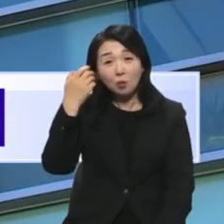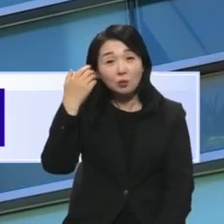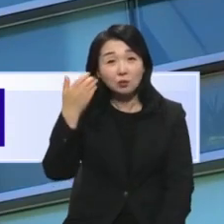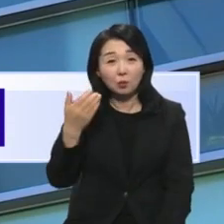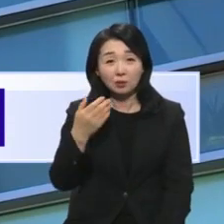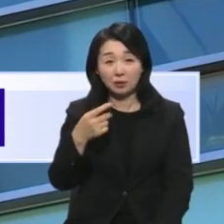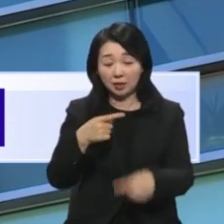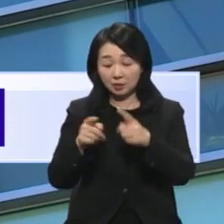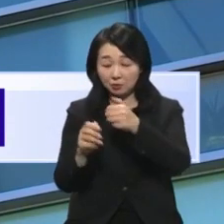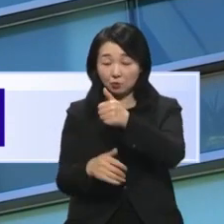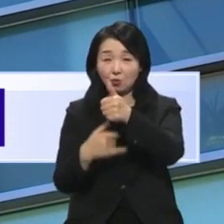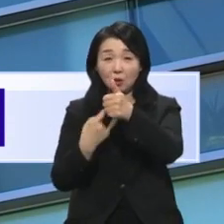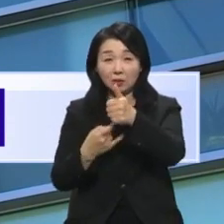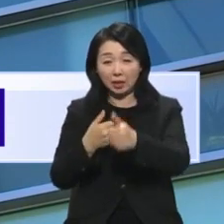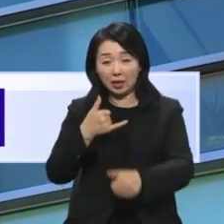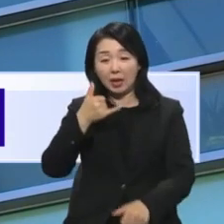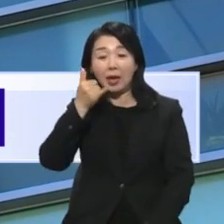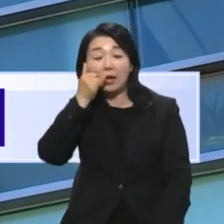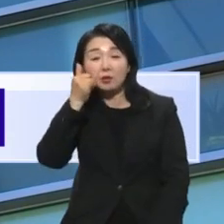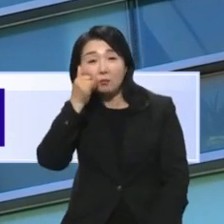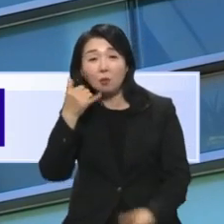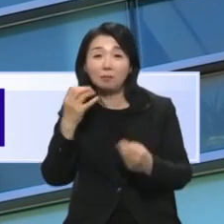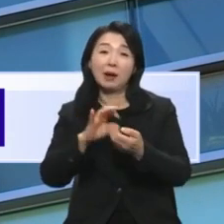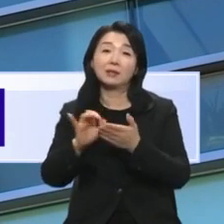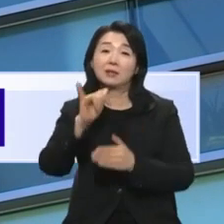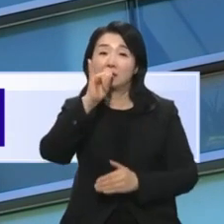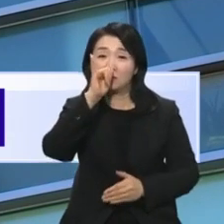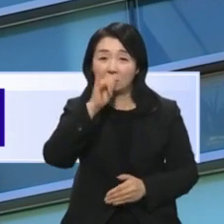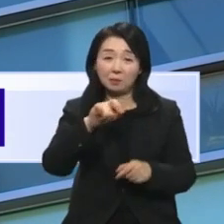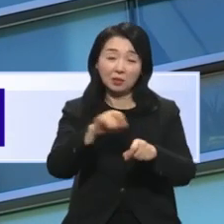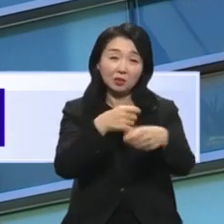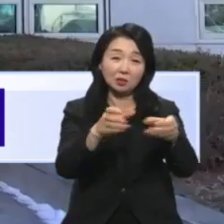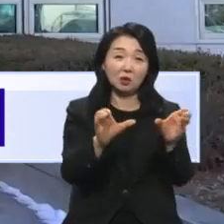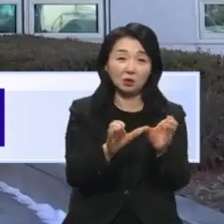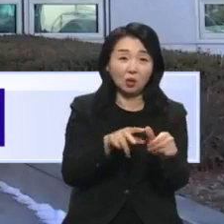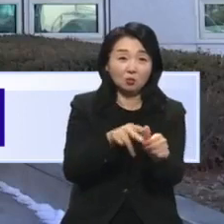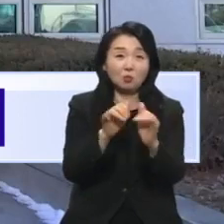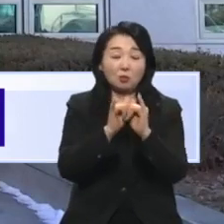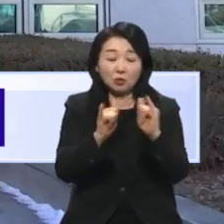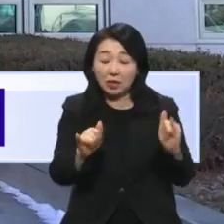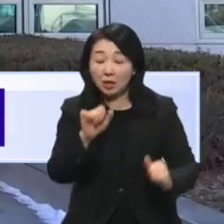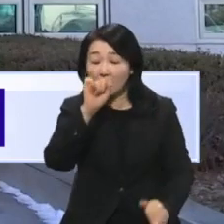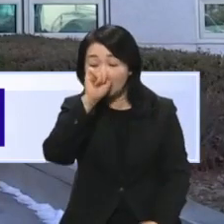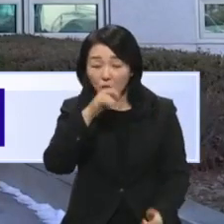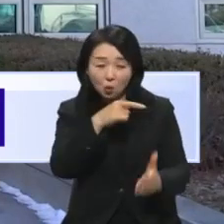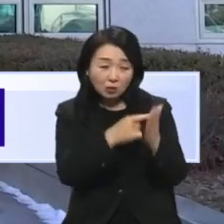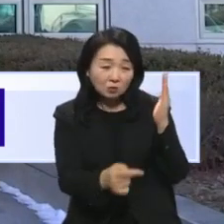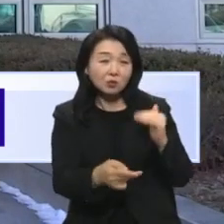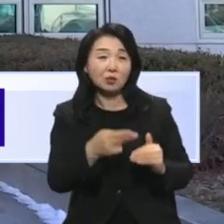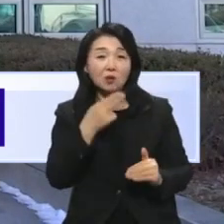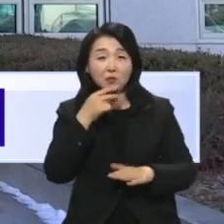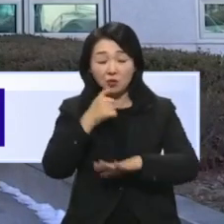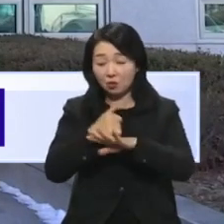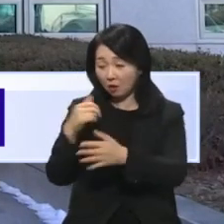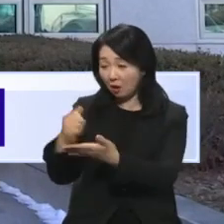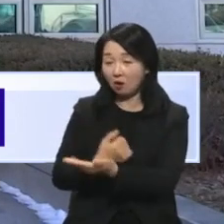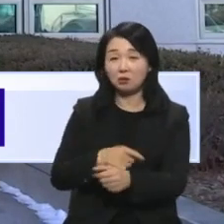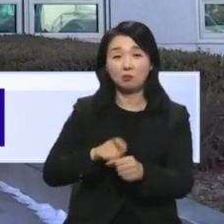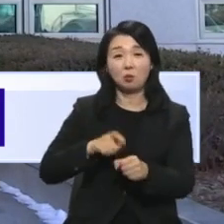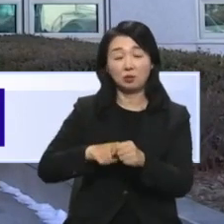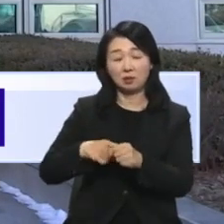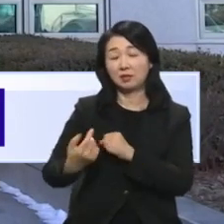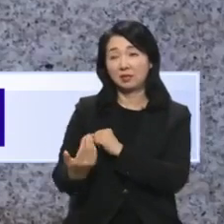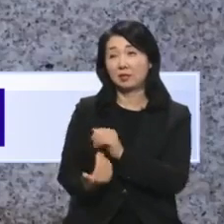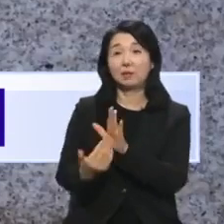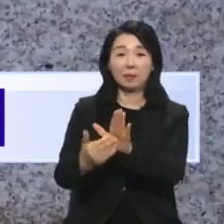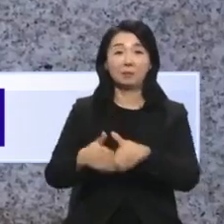중앙선거여론조사심의위원회는 무선전화가 보편화된 상황에서 특정 정당이나 후보자에게 유리하거나 불리한 조사 결과를 얻고자 하는 걸 차단하기